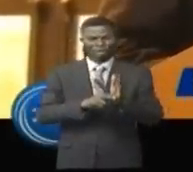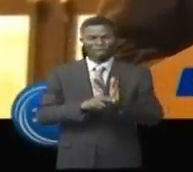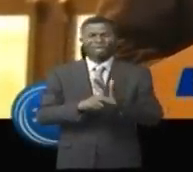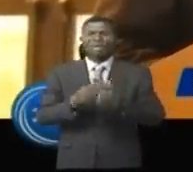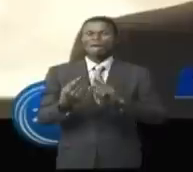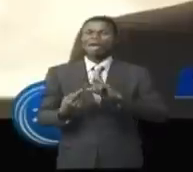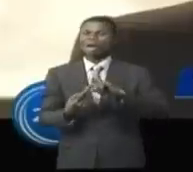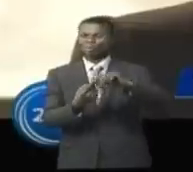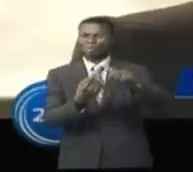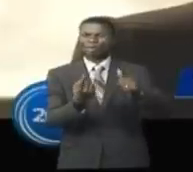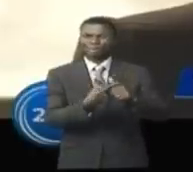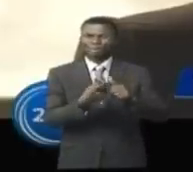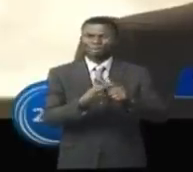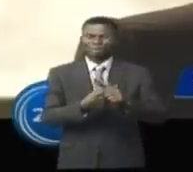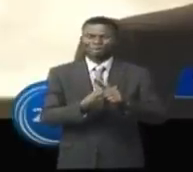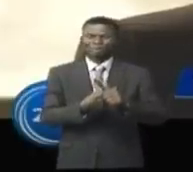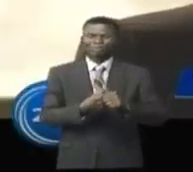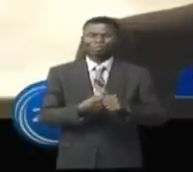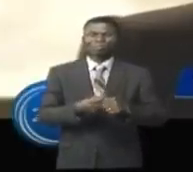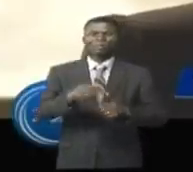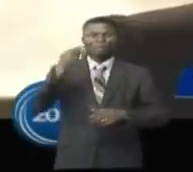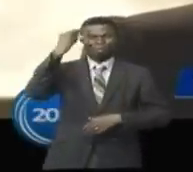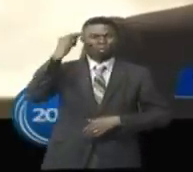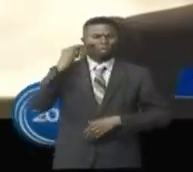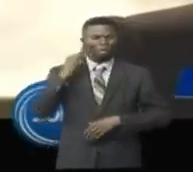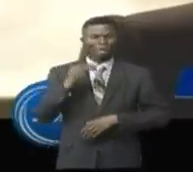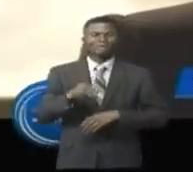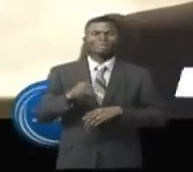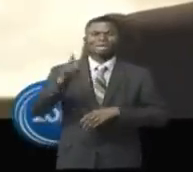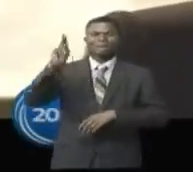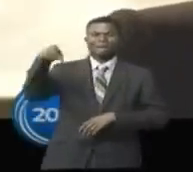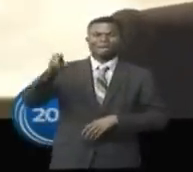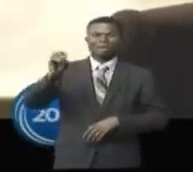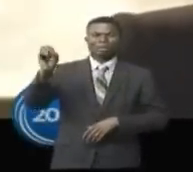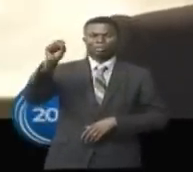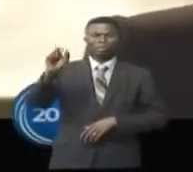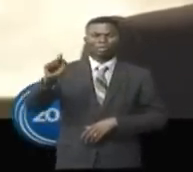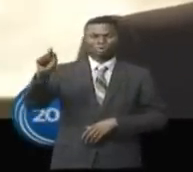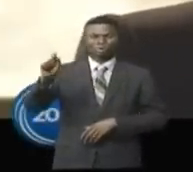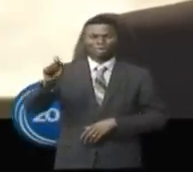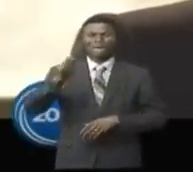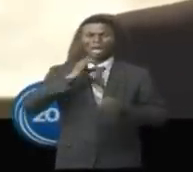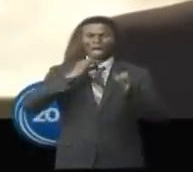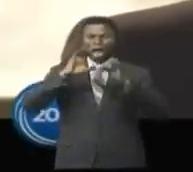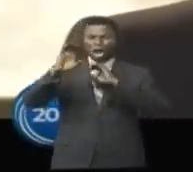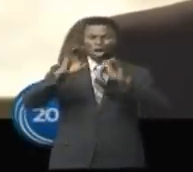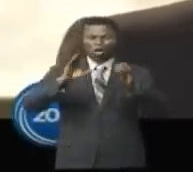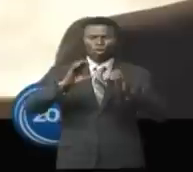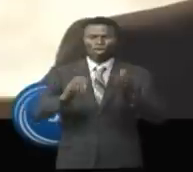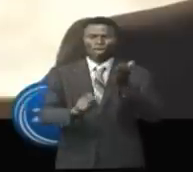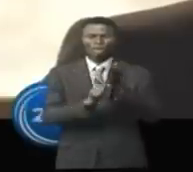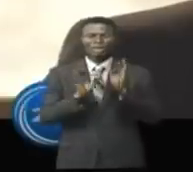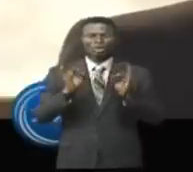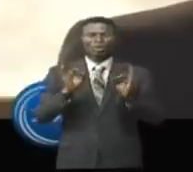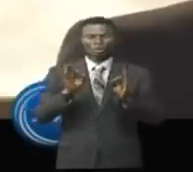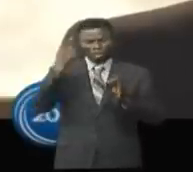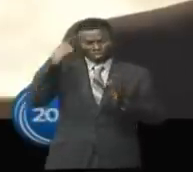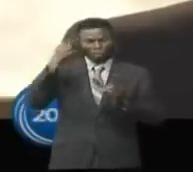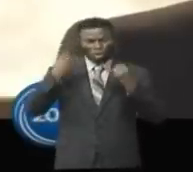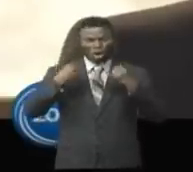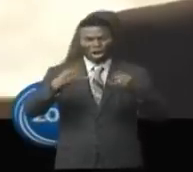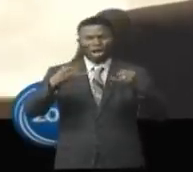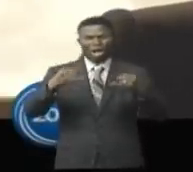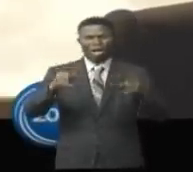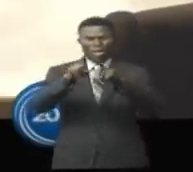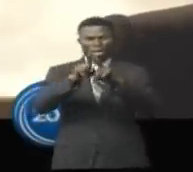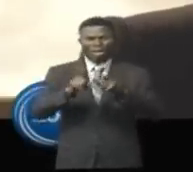particulier Monsieur le ministre des Postes, Télécommunications, Nouvelles Technologies de l'Information